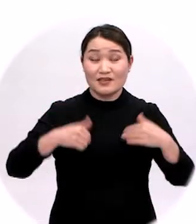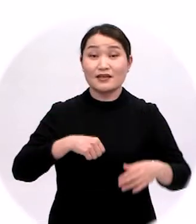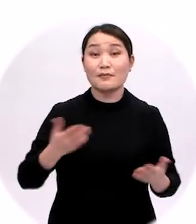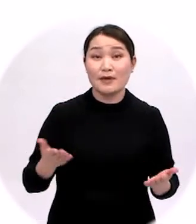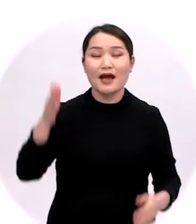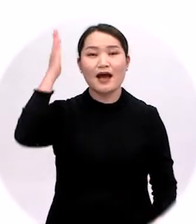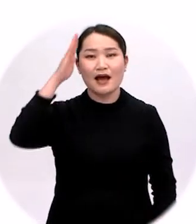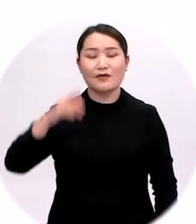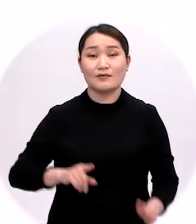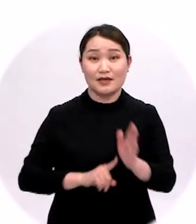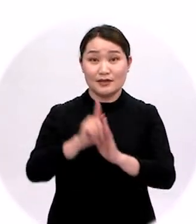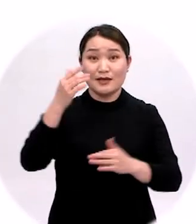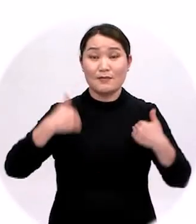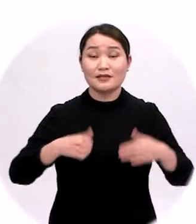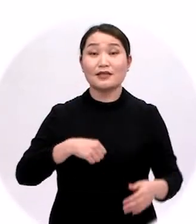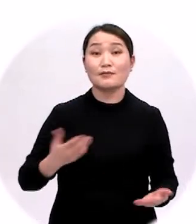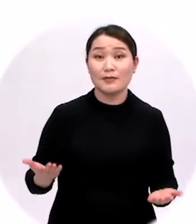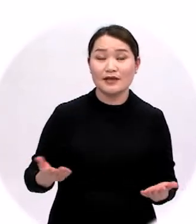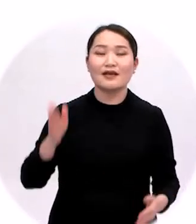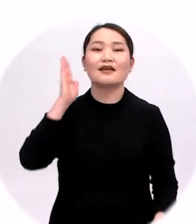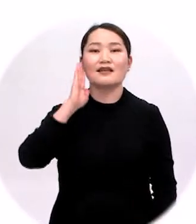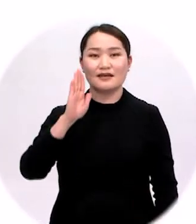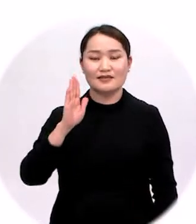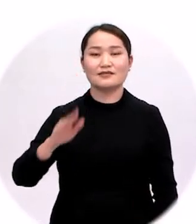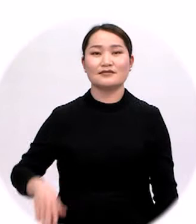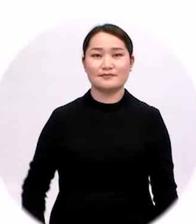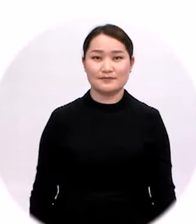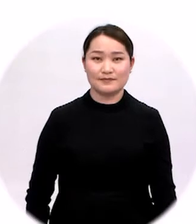юм. Эхний багш ээж минь юм.